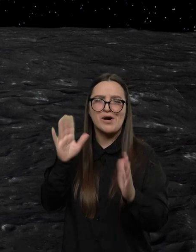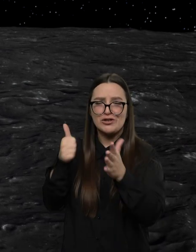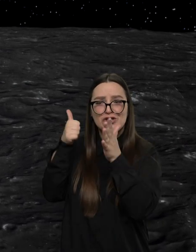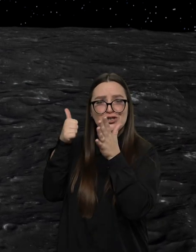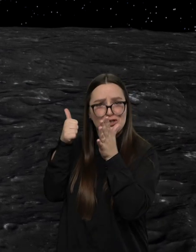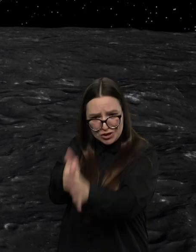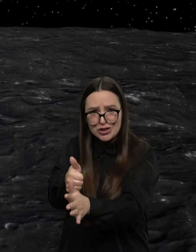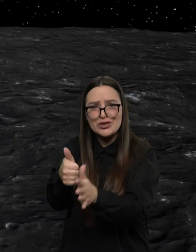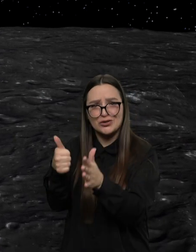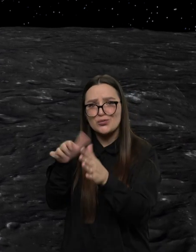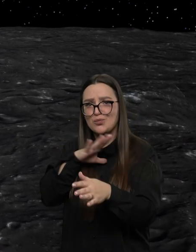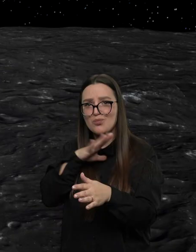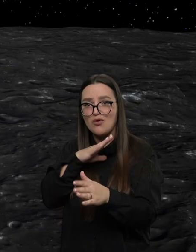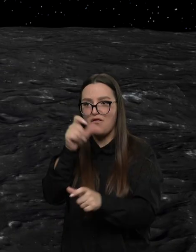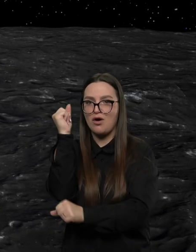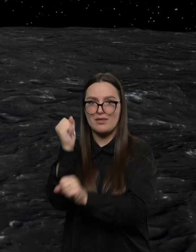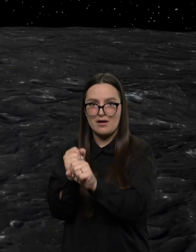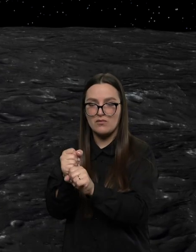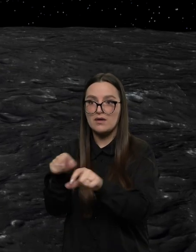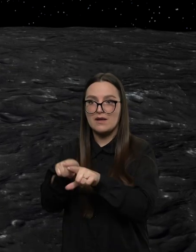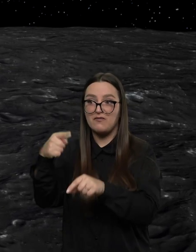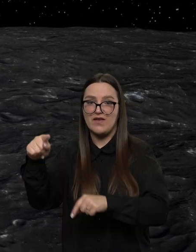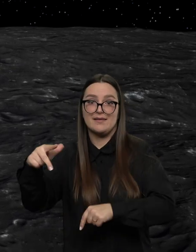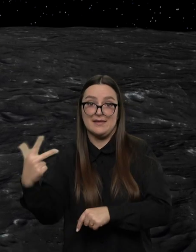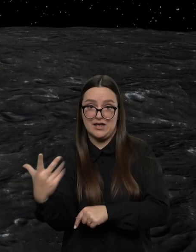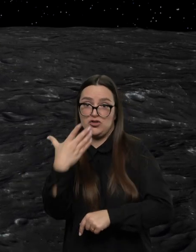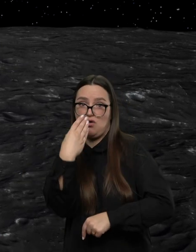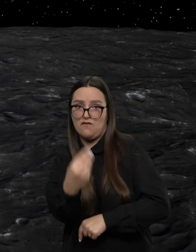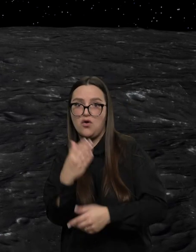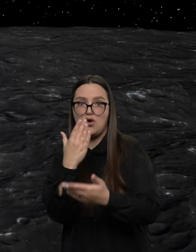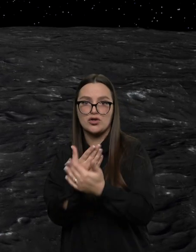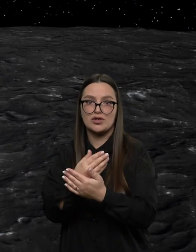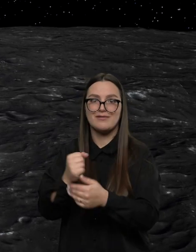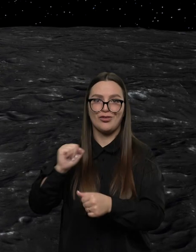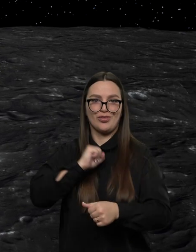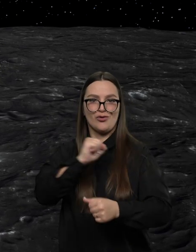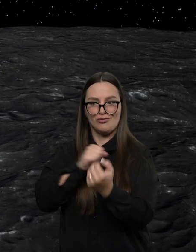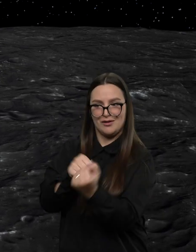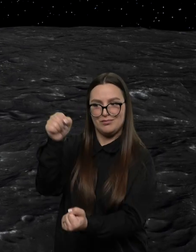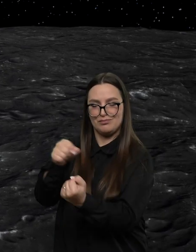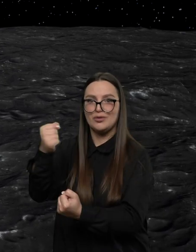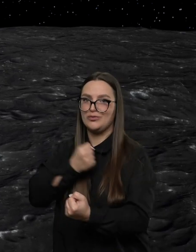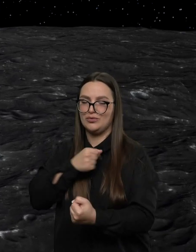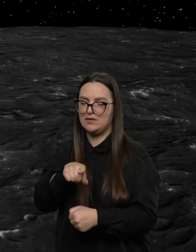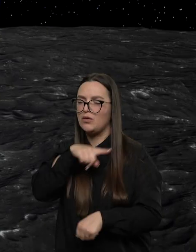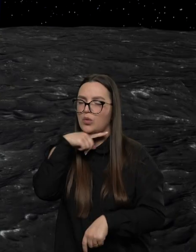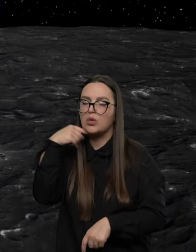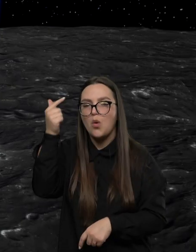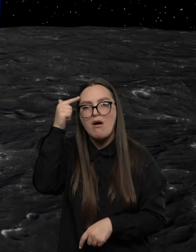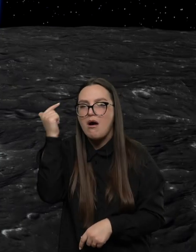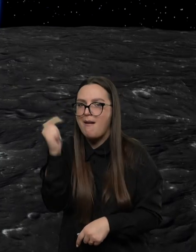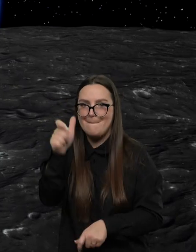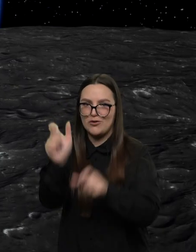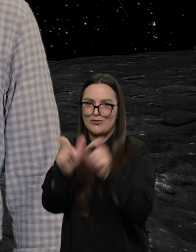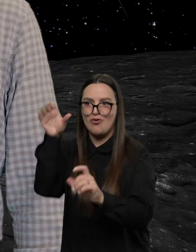ir maždaug trečdalis turi doktoratą arba fizikoje, inžinerijoje, kas nors kito, tai labai daug gabių žmonių tenais